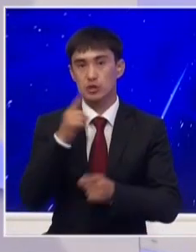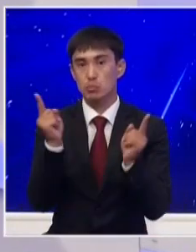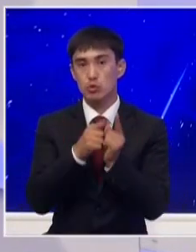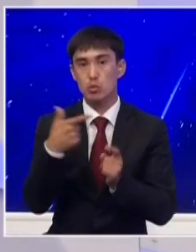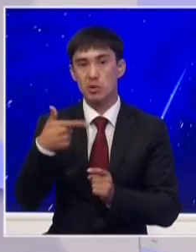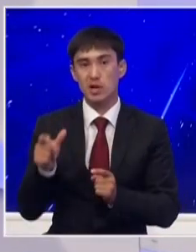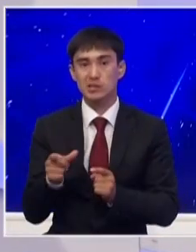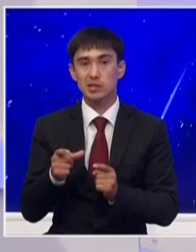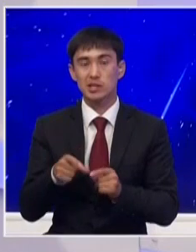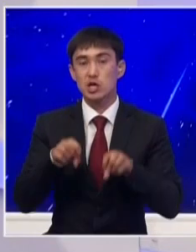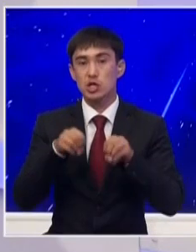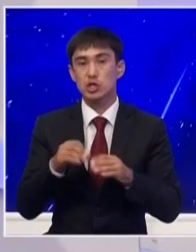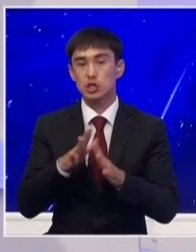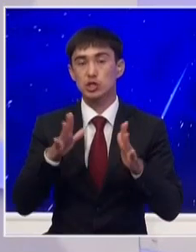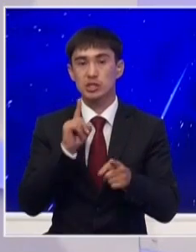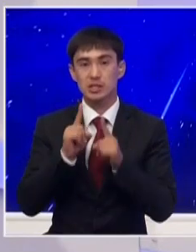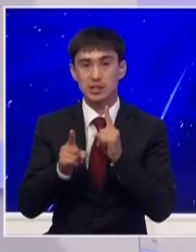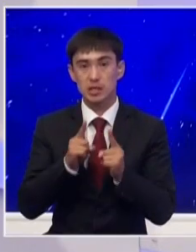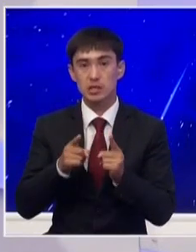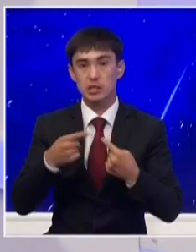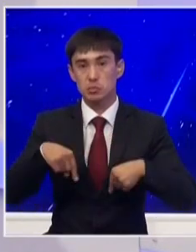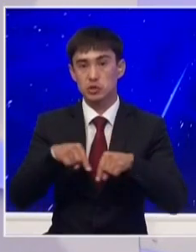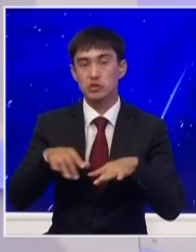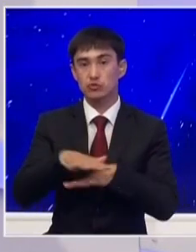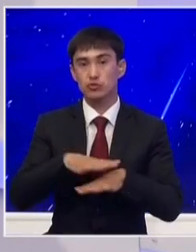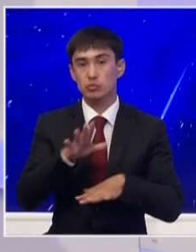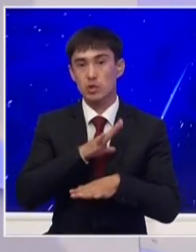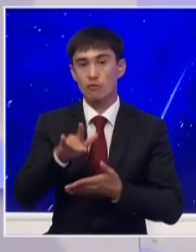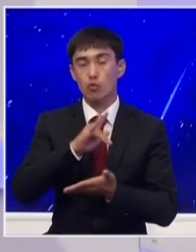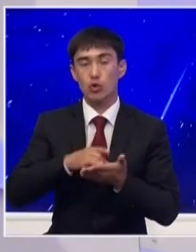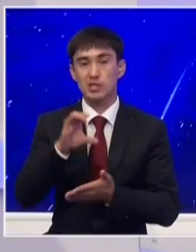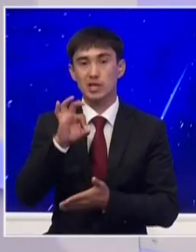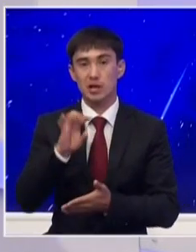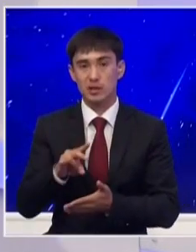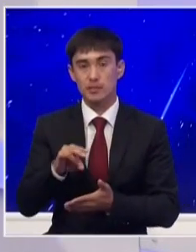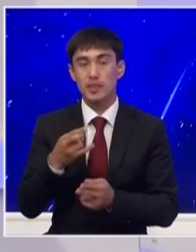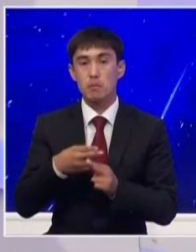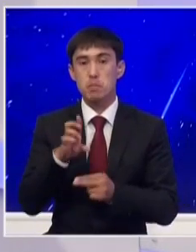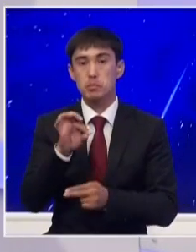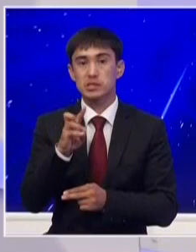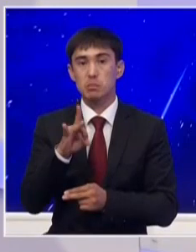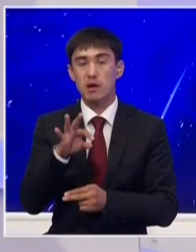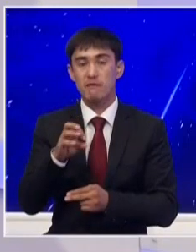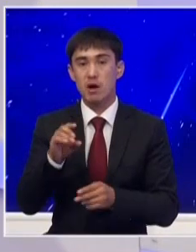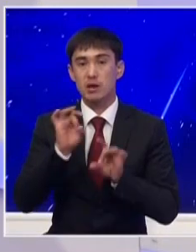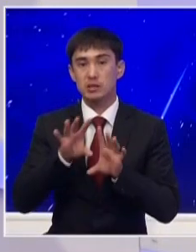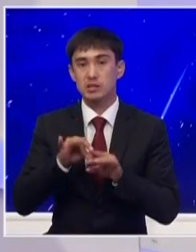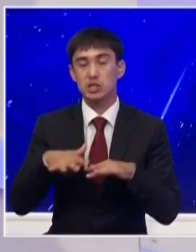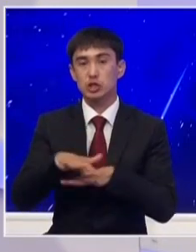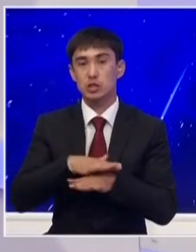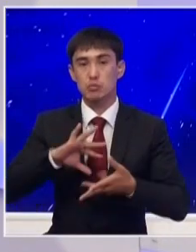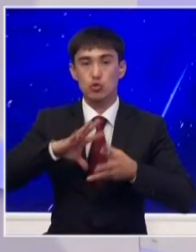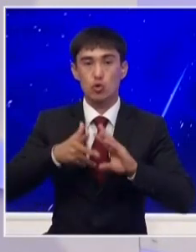традиционными личный прием граждан и расширенное заседание с общественностью состоялись в городе Сарканд. Бибат Исабаев поделился с